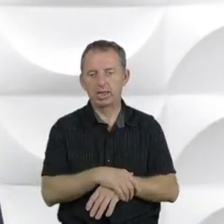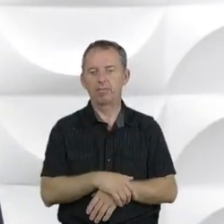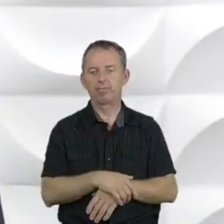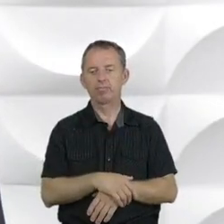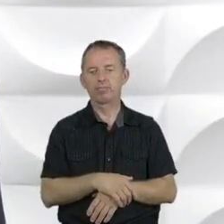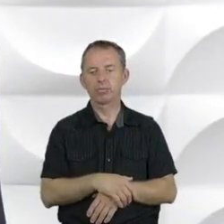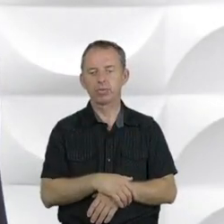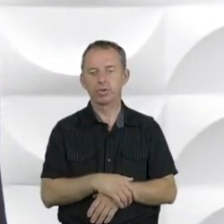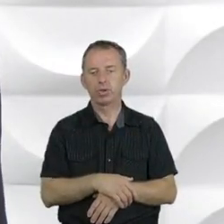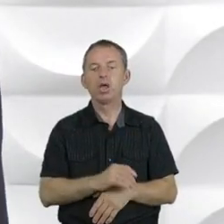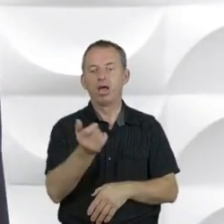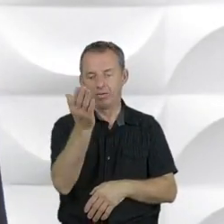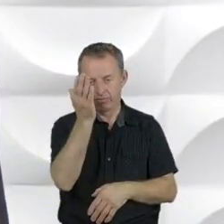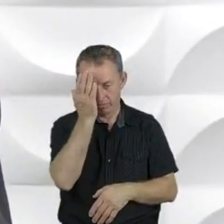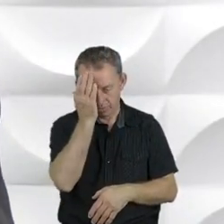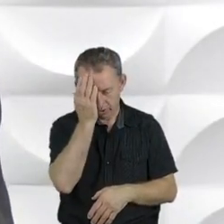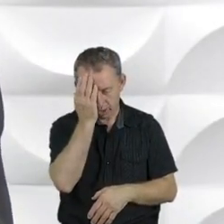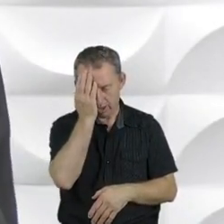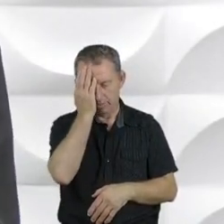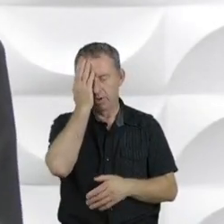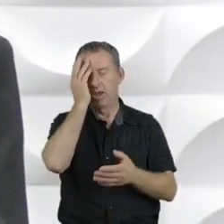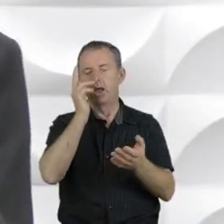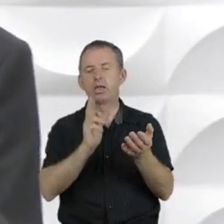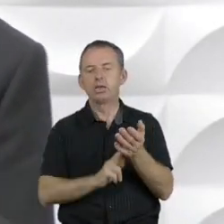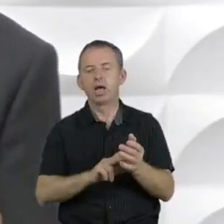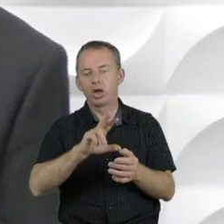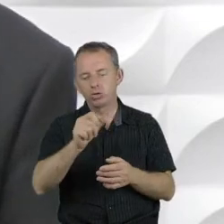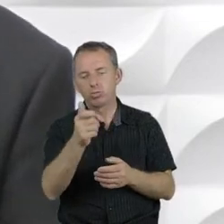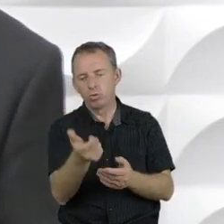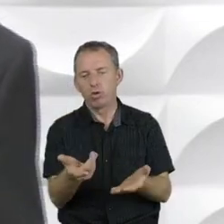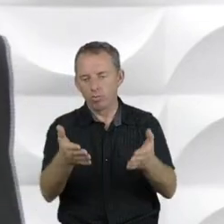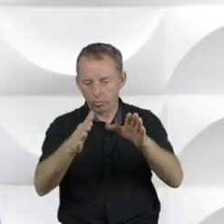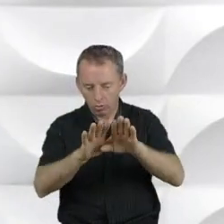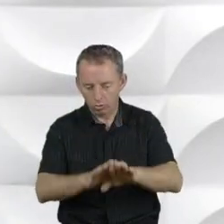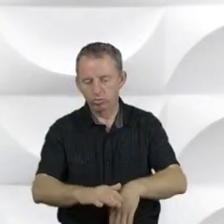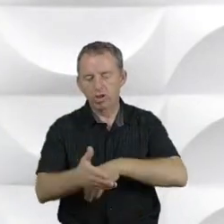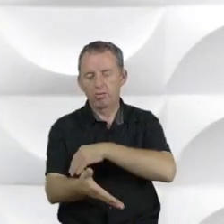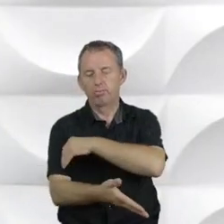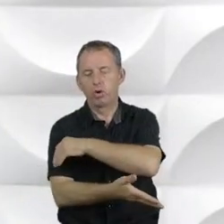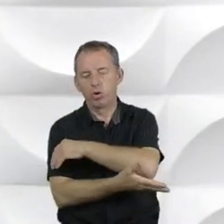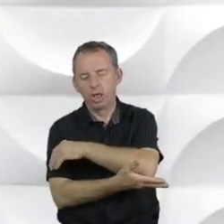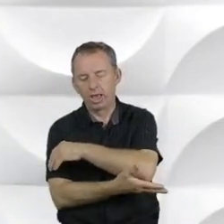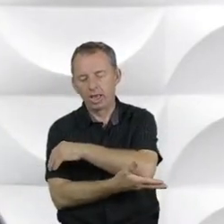A więc już wiemy, na czym to błogosławieństwo polega.